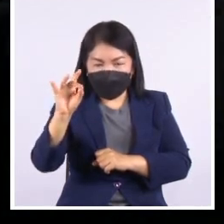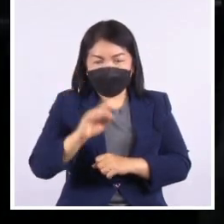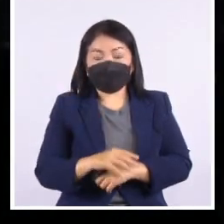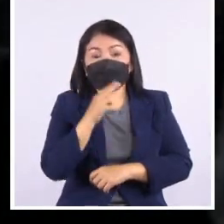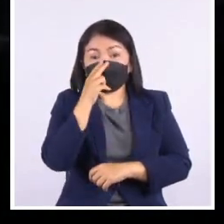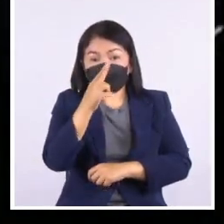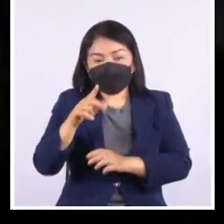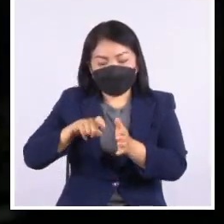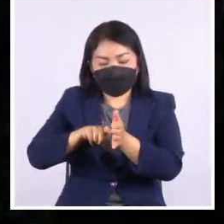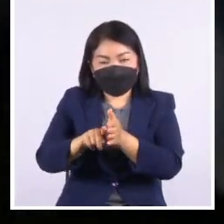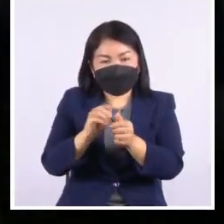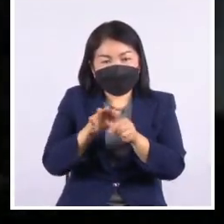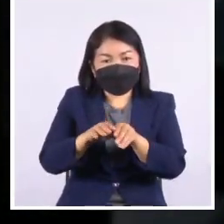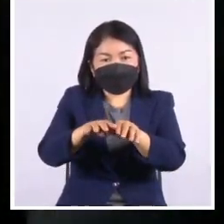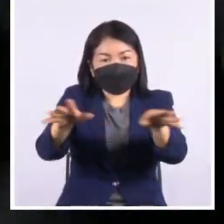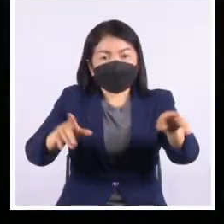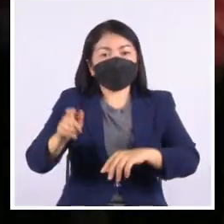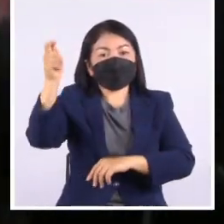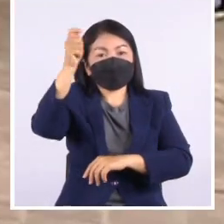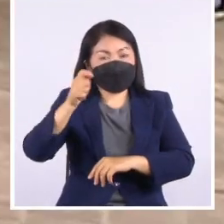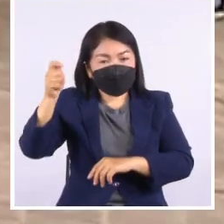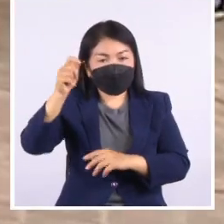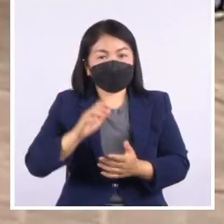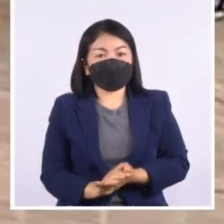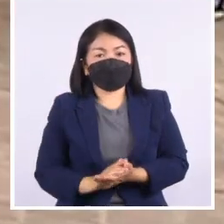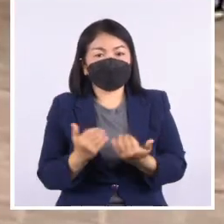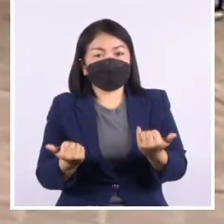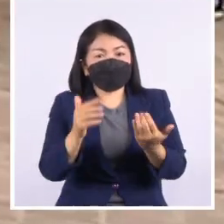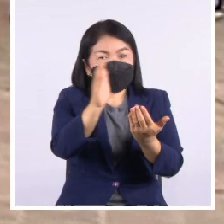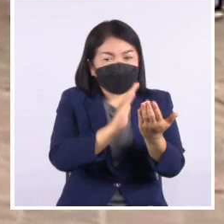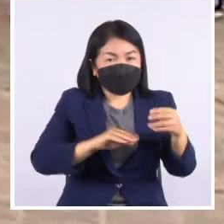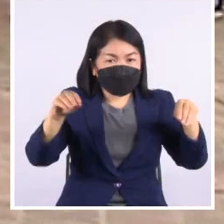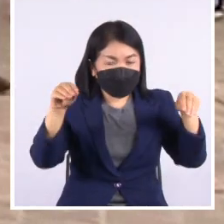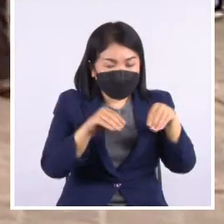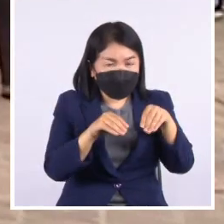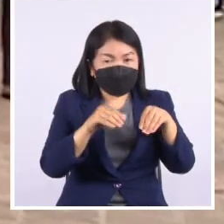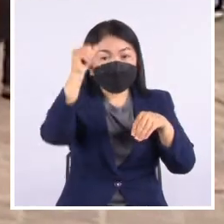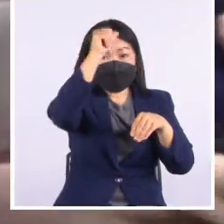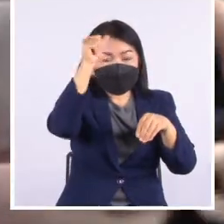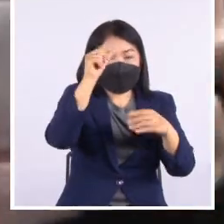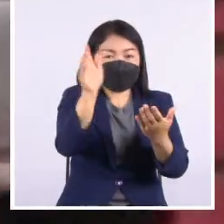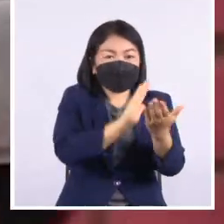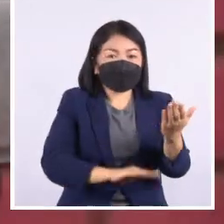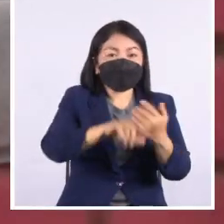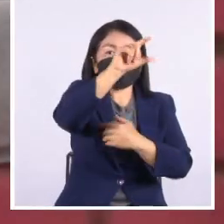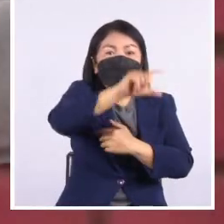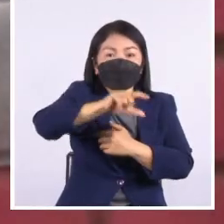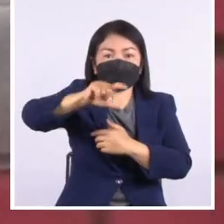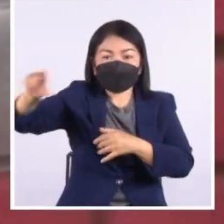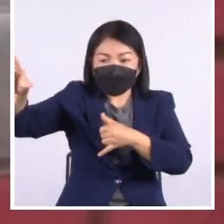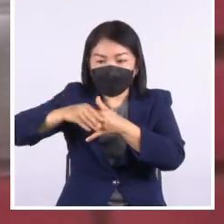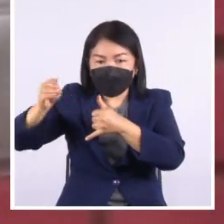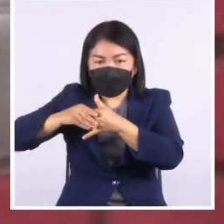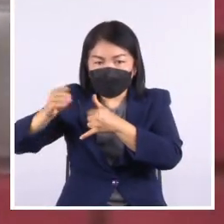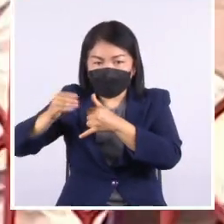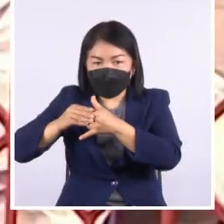-19 กันบ้างนะครับที่เอเชียใต้ที่เนปาลครับใกล้กับอินเดียเนี่ยแหละฮะยอดผู้ป่วยติดเชื้อโควิดในเนปาลทำสถิติสูงสุดติดต่